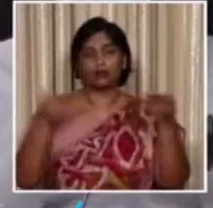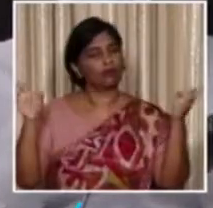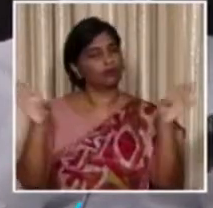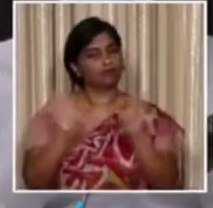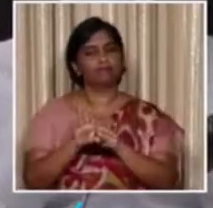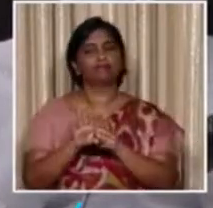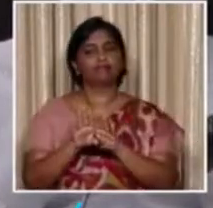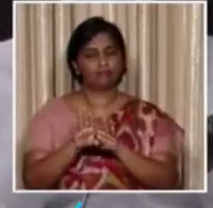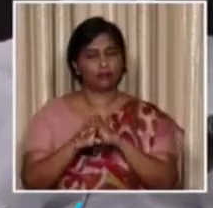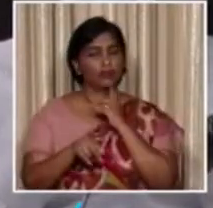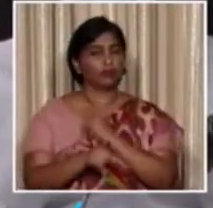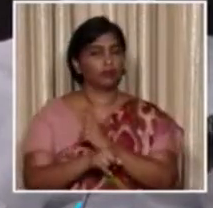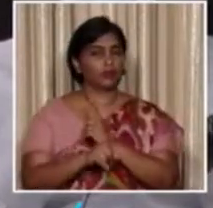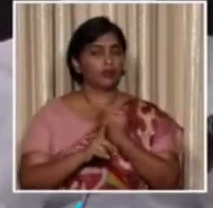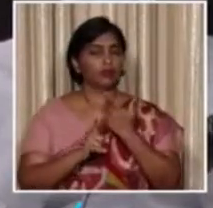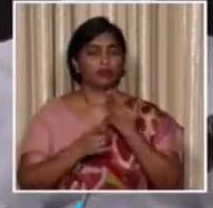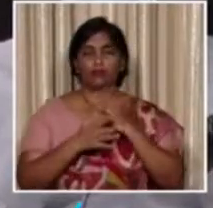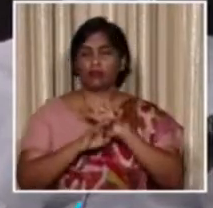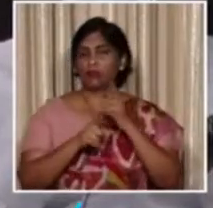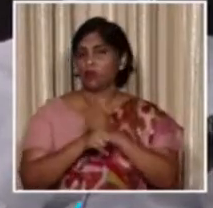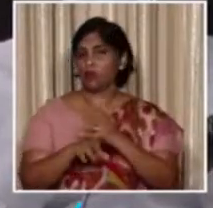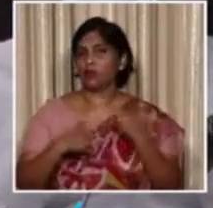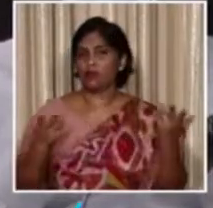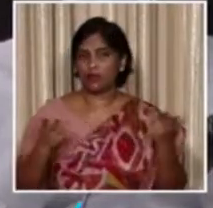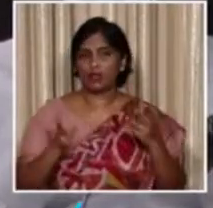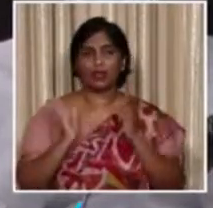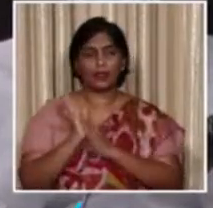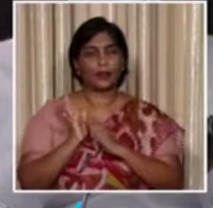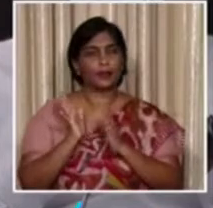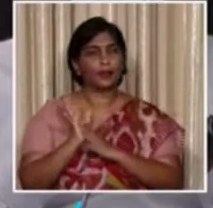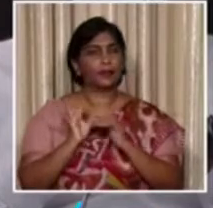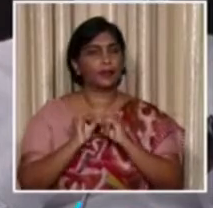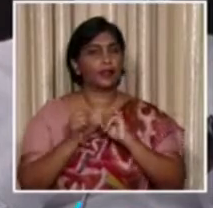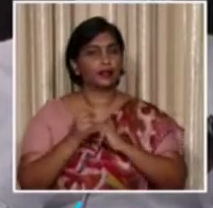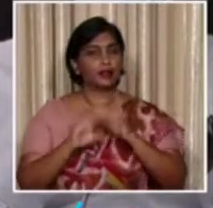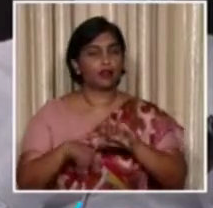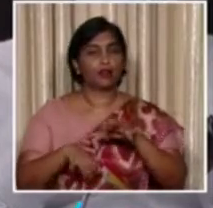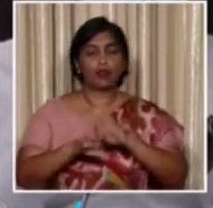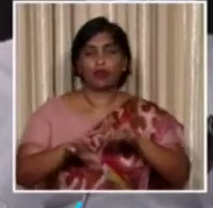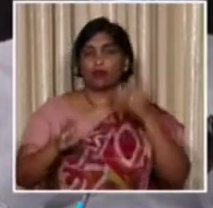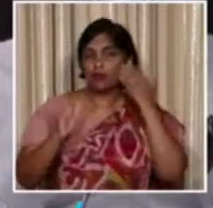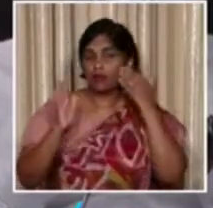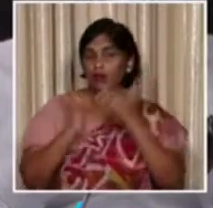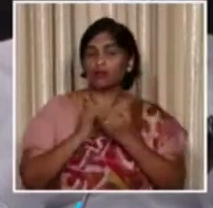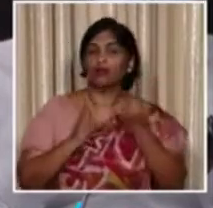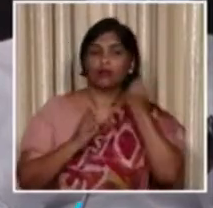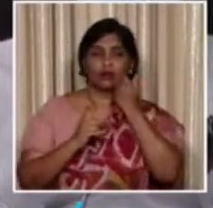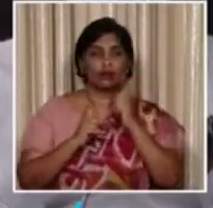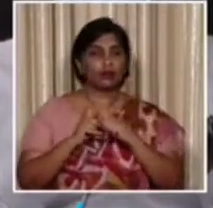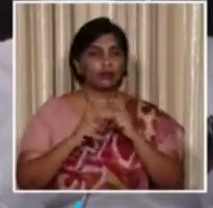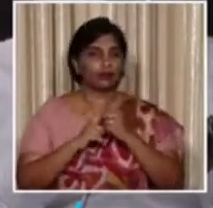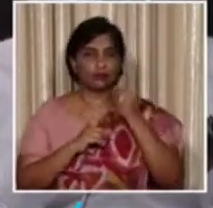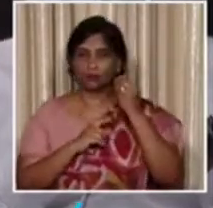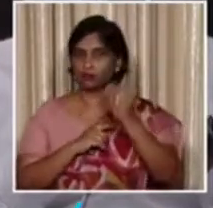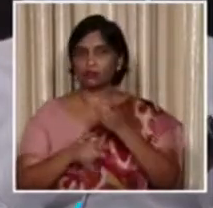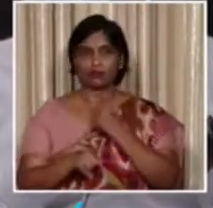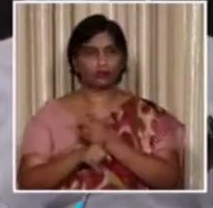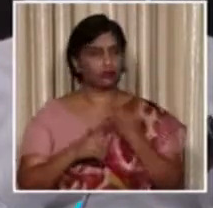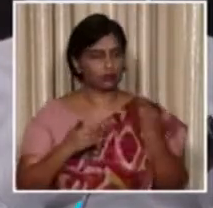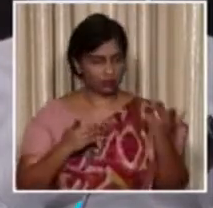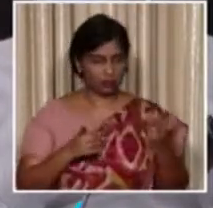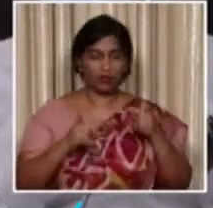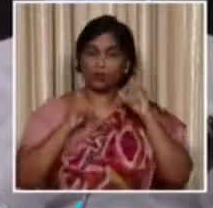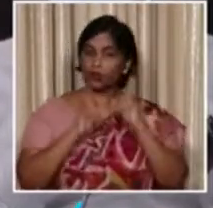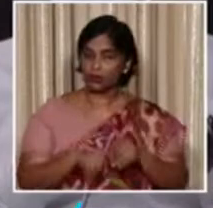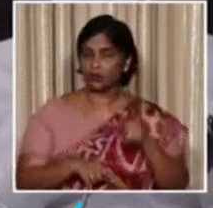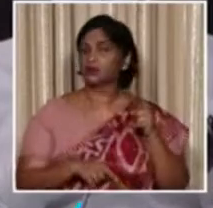ආචාර්ය මහාචාර්යවරු නැති නිසා. එතකොට MBBS කරන ළමයින්ට ළමා රෝග පිළිබඳව ඒ අධ්‍යාපනය දෙන්න දැන් එතන කෙනෙක් නැහැ. ඉතින්